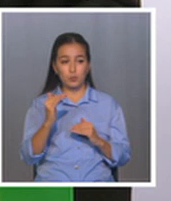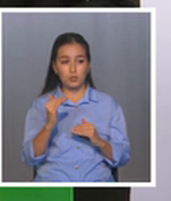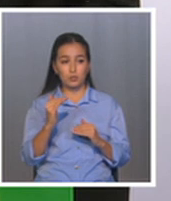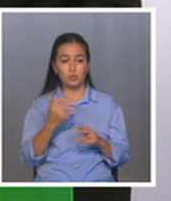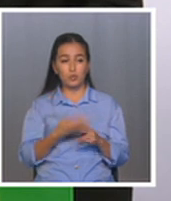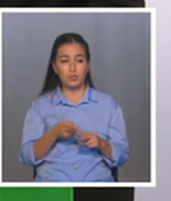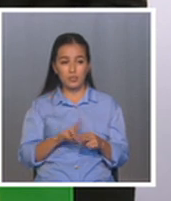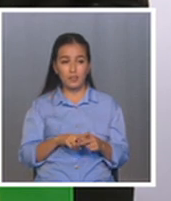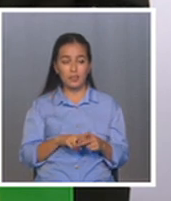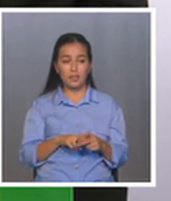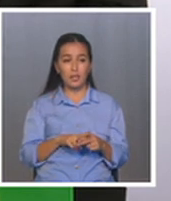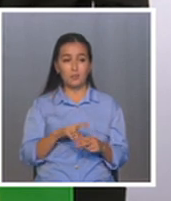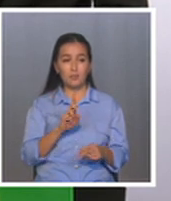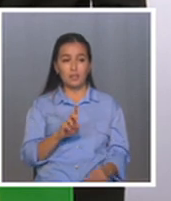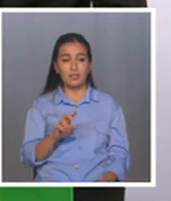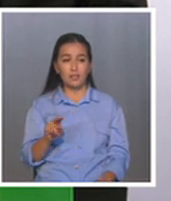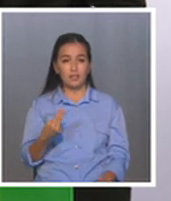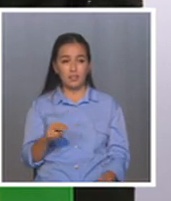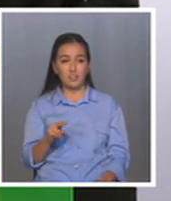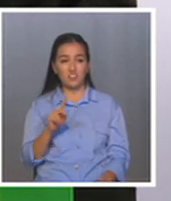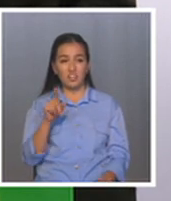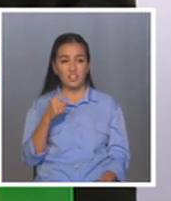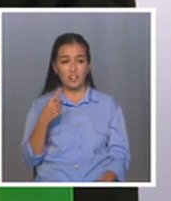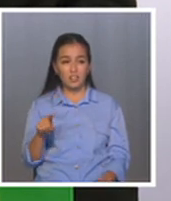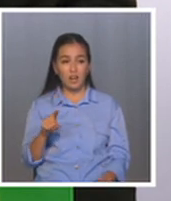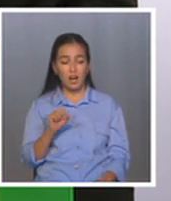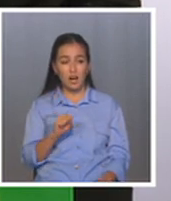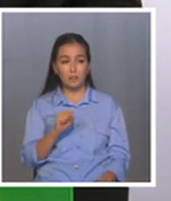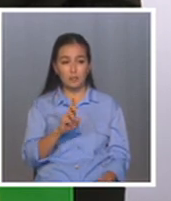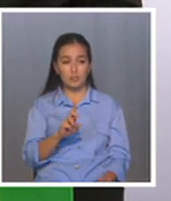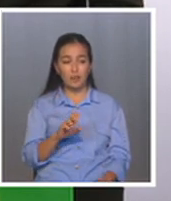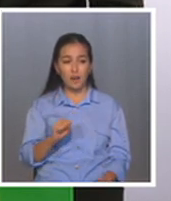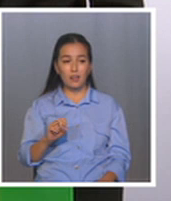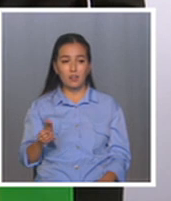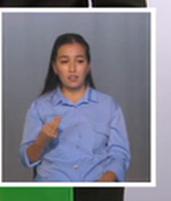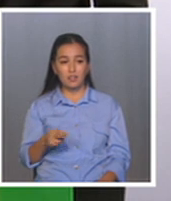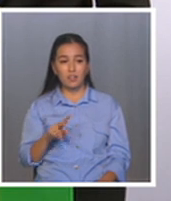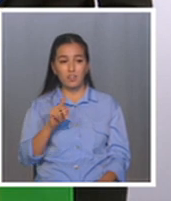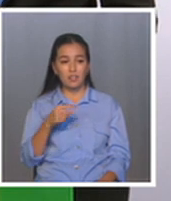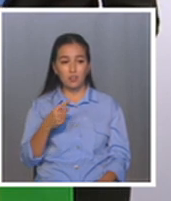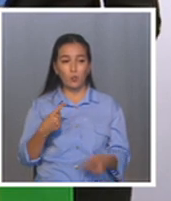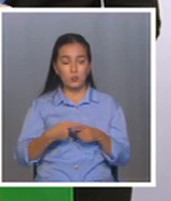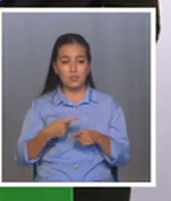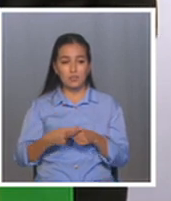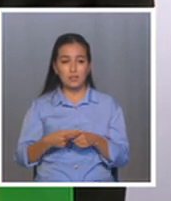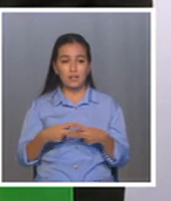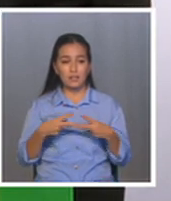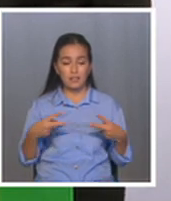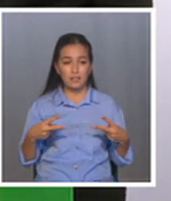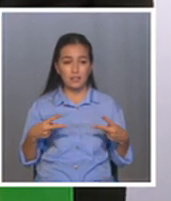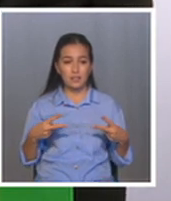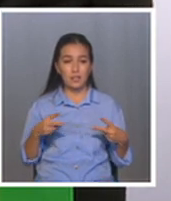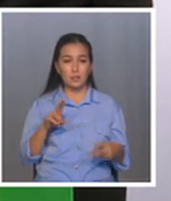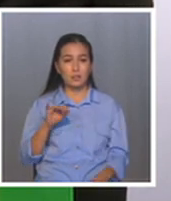Сондықтан Б, Д-ның квадраты А, Б мен А, Д-ның квадраттарының қосындысына тең. Яғни